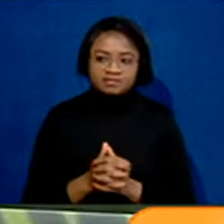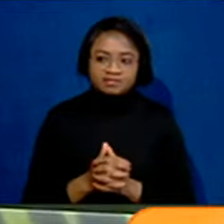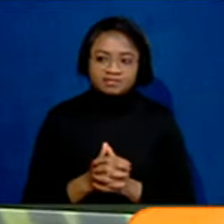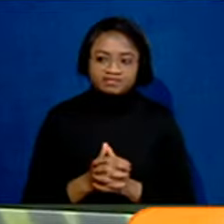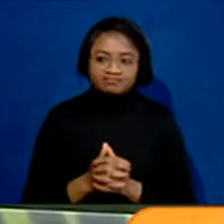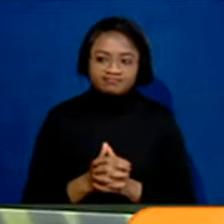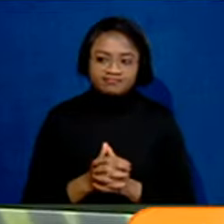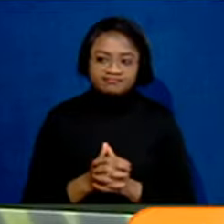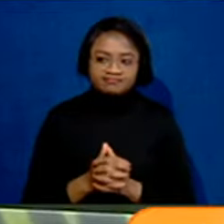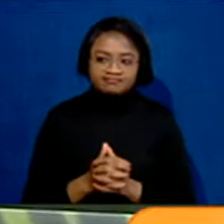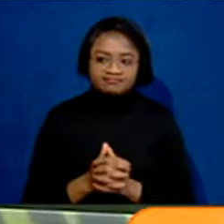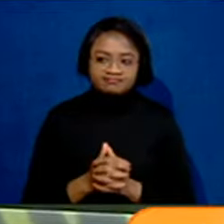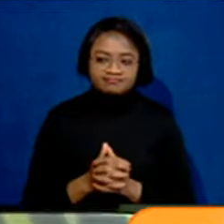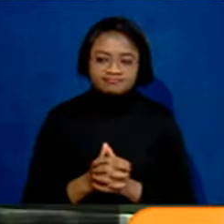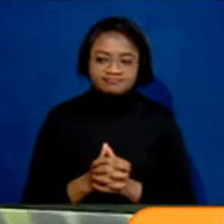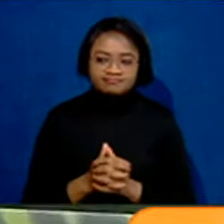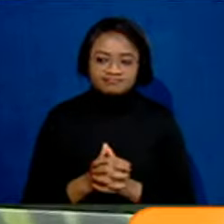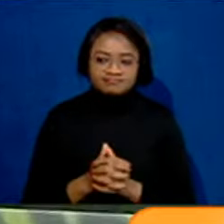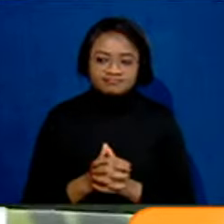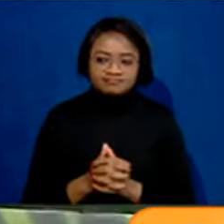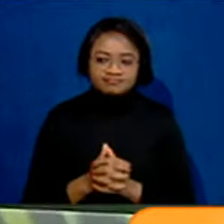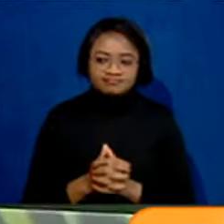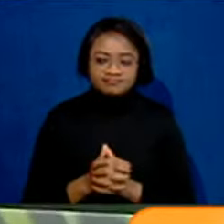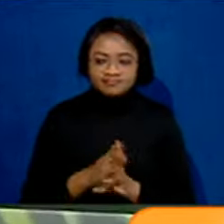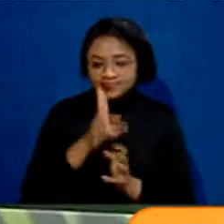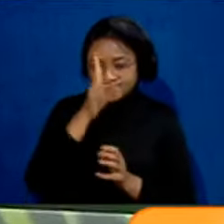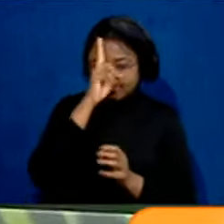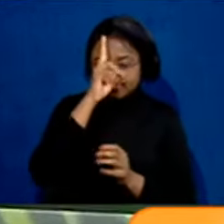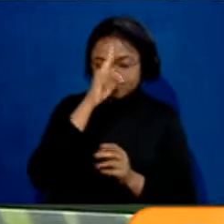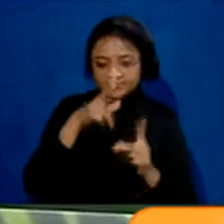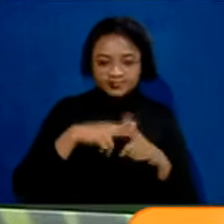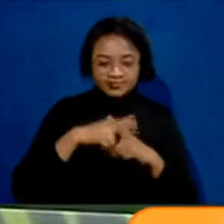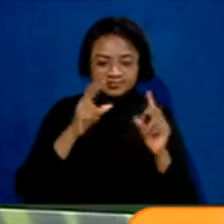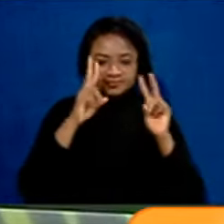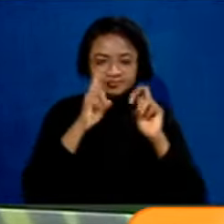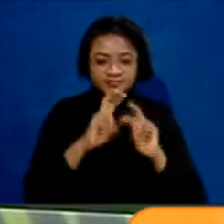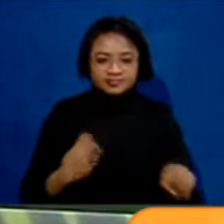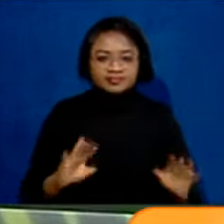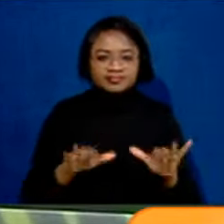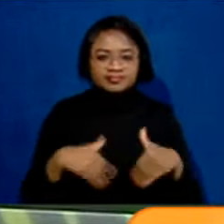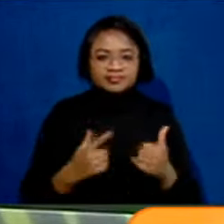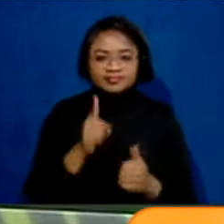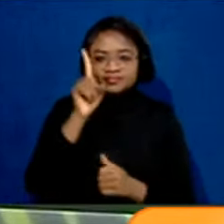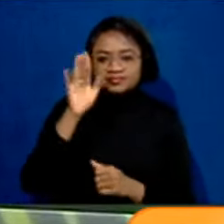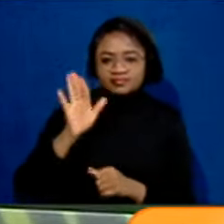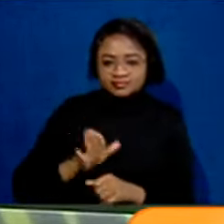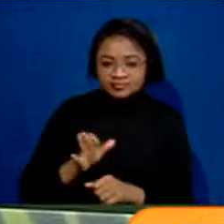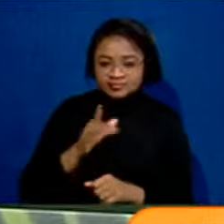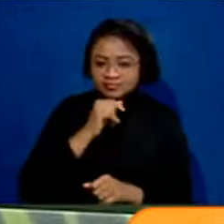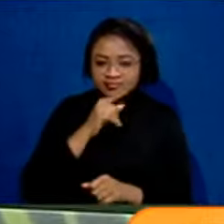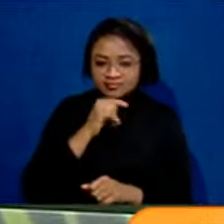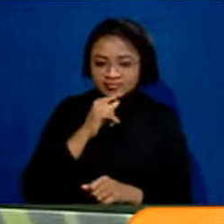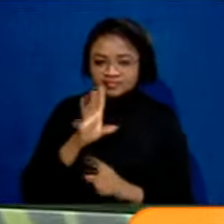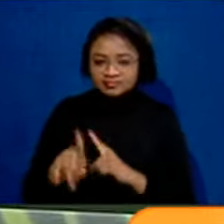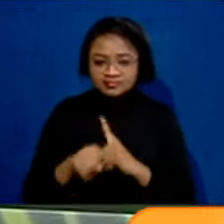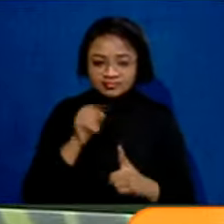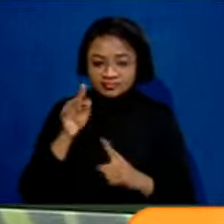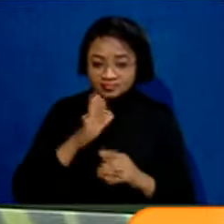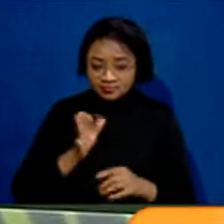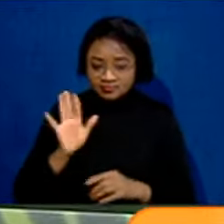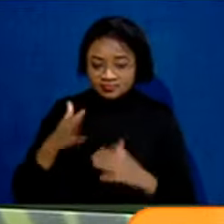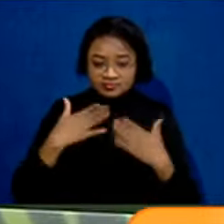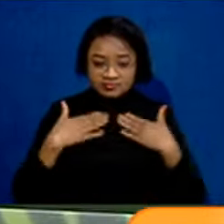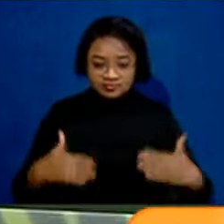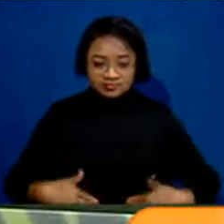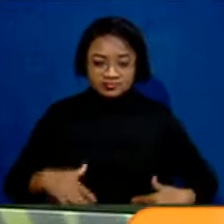Lakini mbali na hayo mtazamaji, ni kwamba maafisa wa polisi wameanzisha uchunguzi kuhusu mauaji ya jamaa mmoja ambaye mwili wake ulipatikana umetupwa